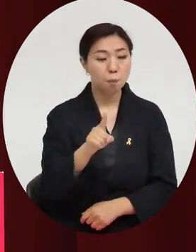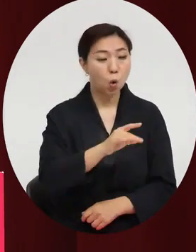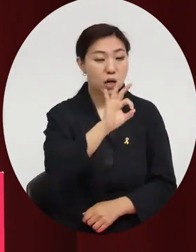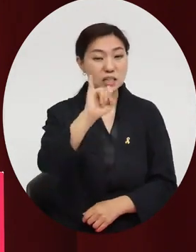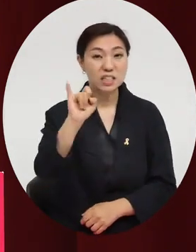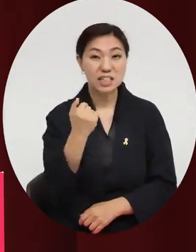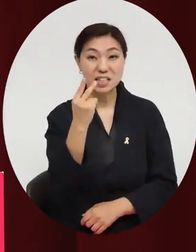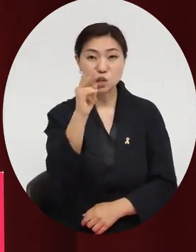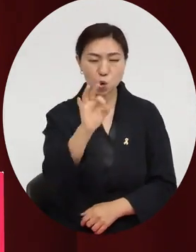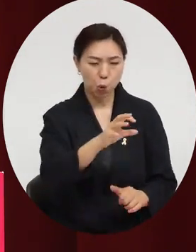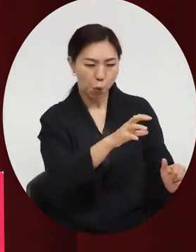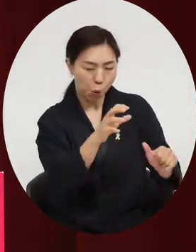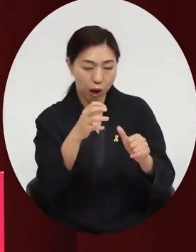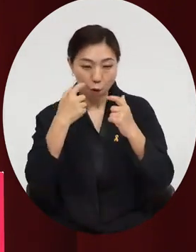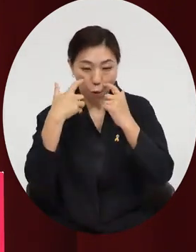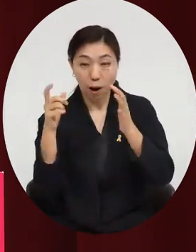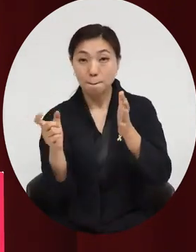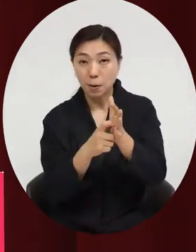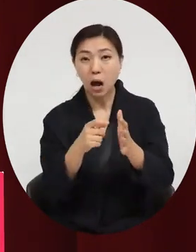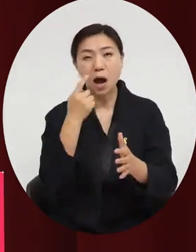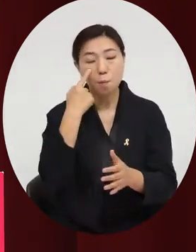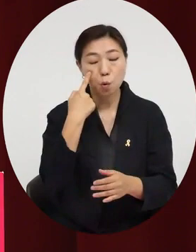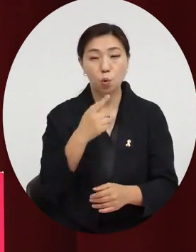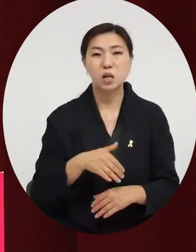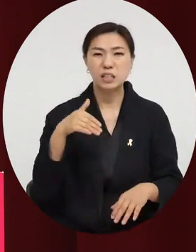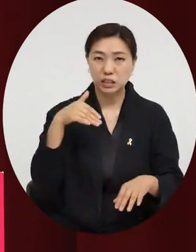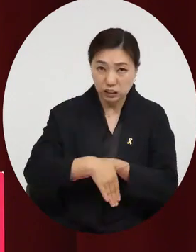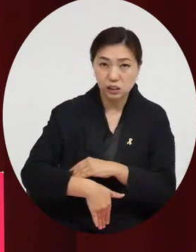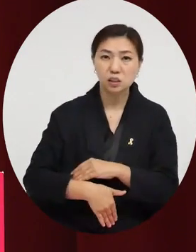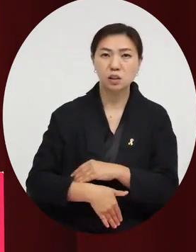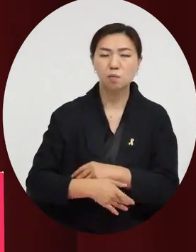인용도 찾아가지고 정확하게 달고 이렇게 해